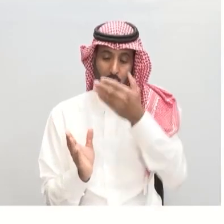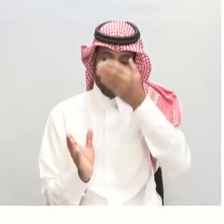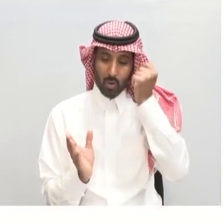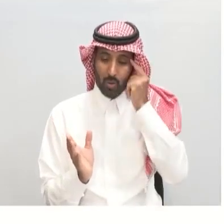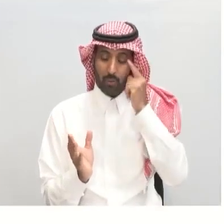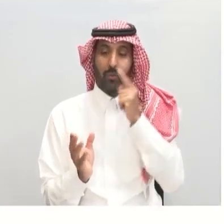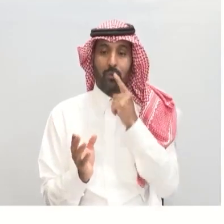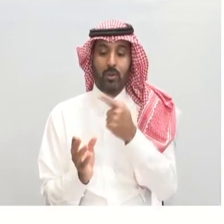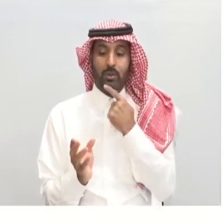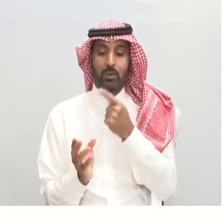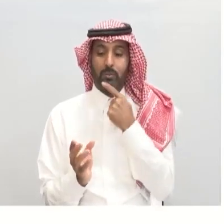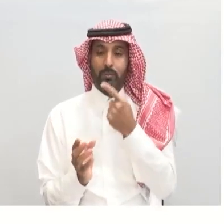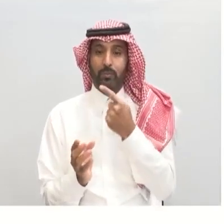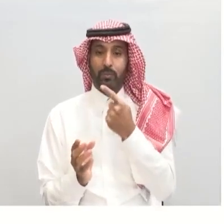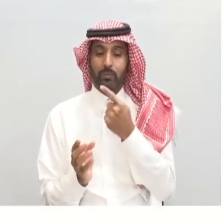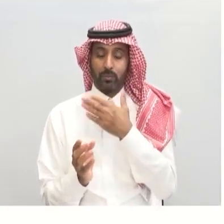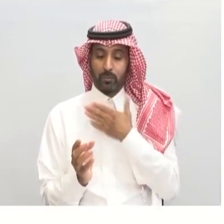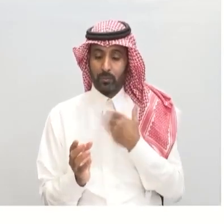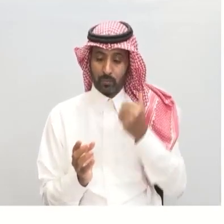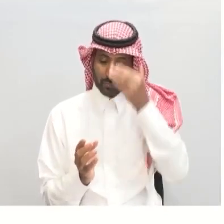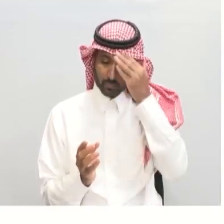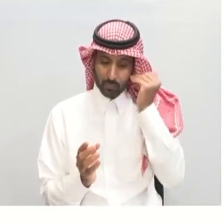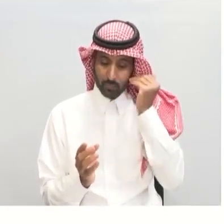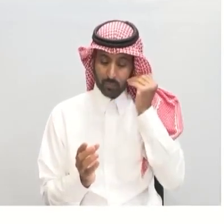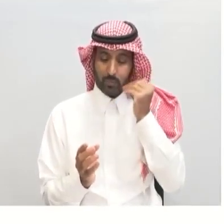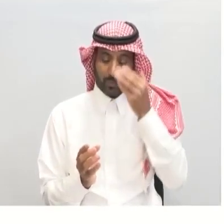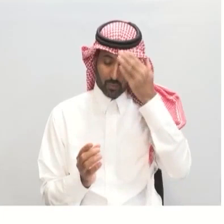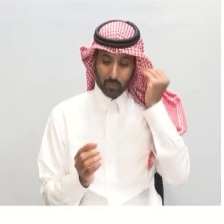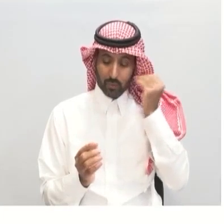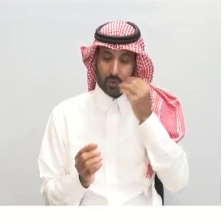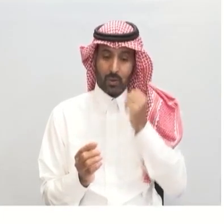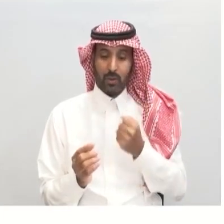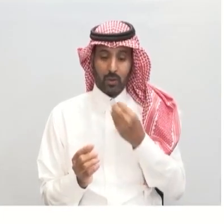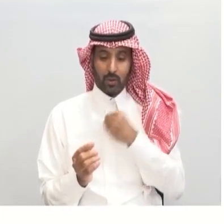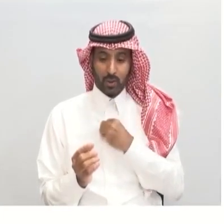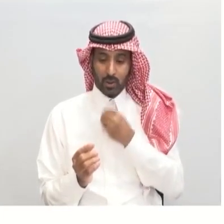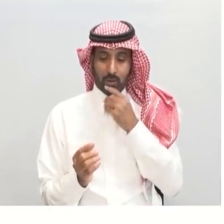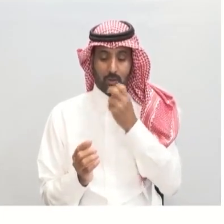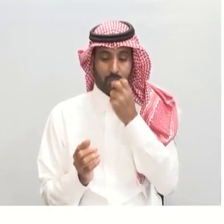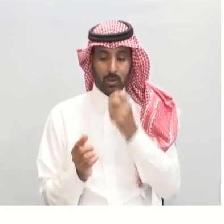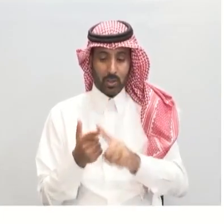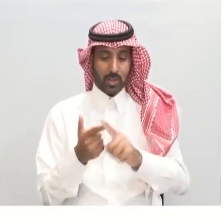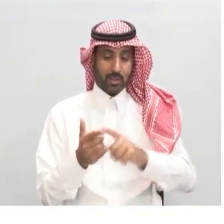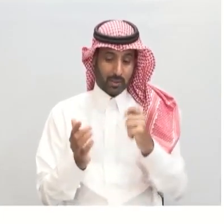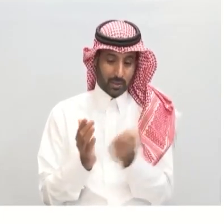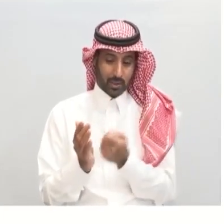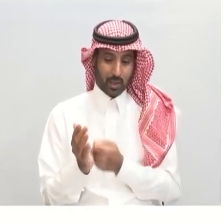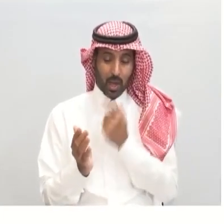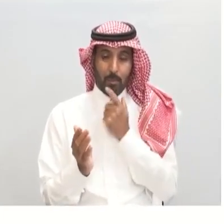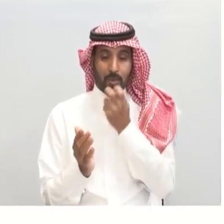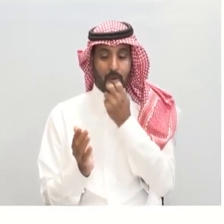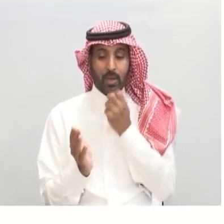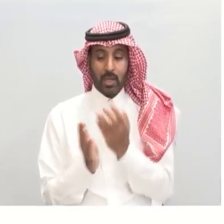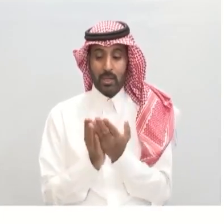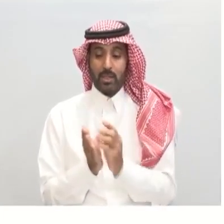واستظهار عن ظهر قلب وهو الحفظ في الصدور الثاني تدوين القران وكتابته وهو